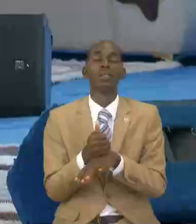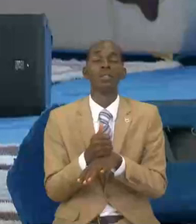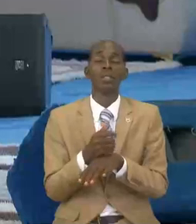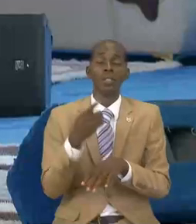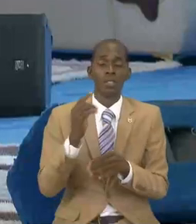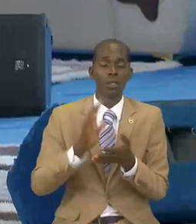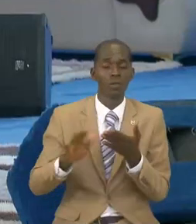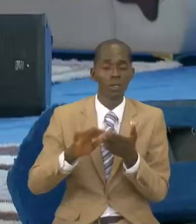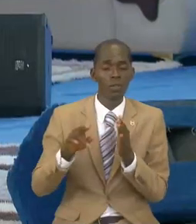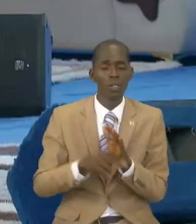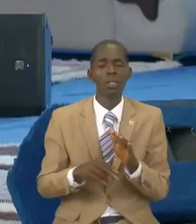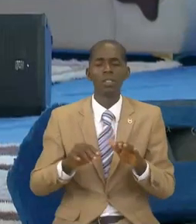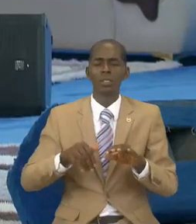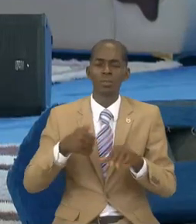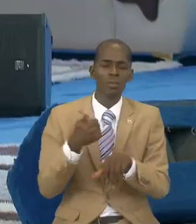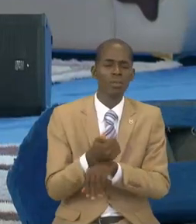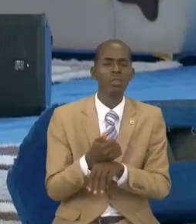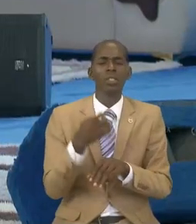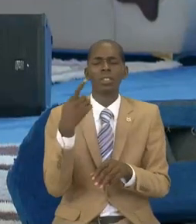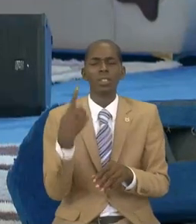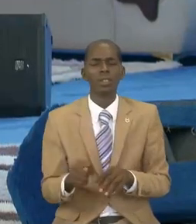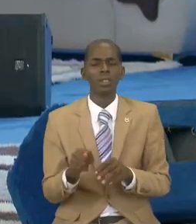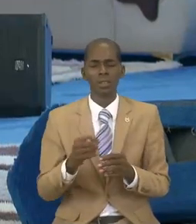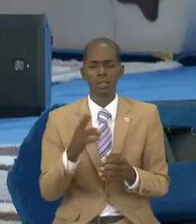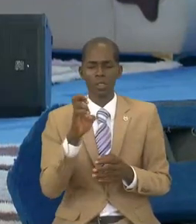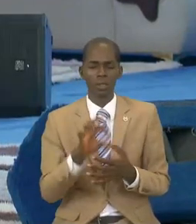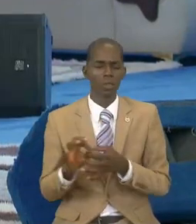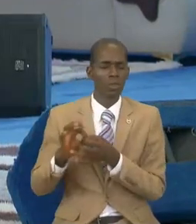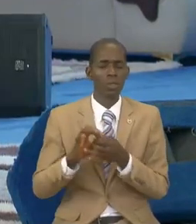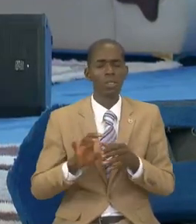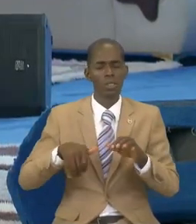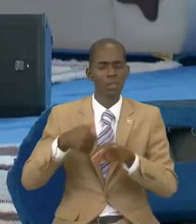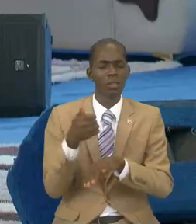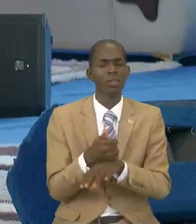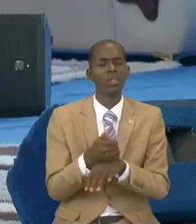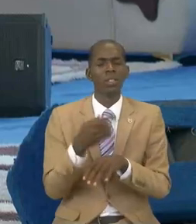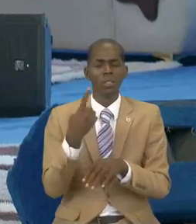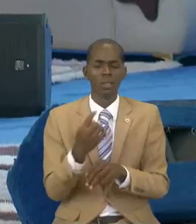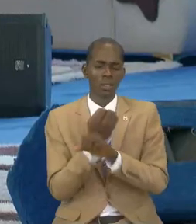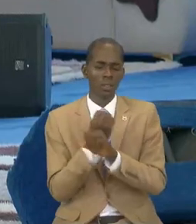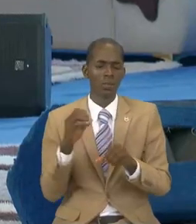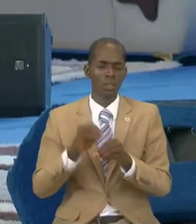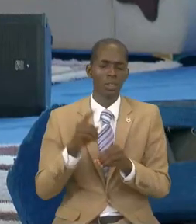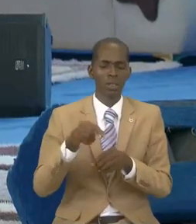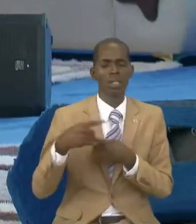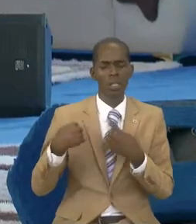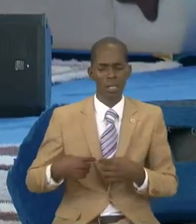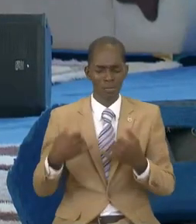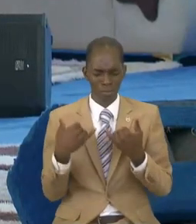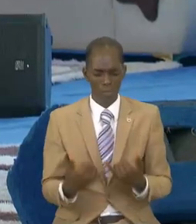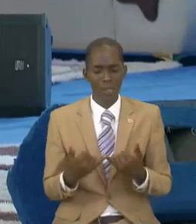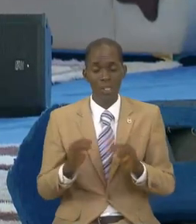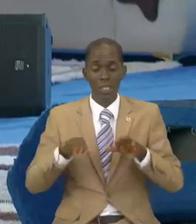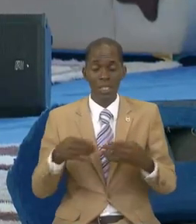le pardon, confirme la réconciliation, confirme le salut dans leur cœur